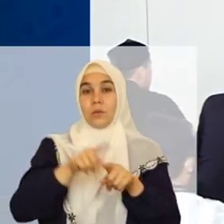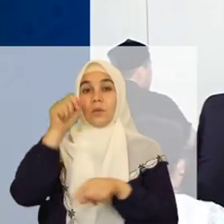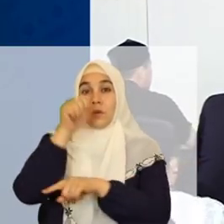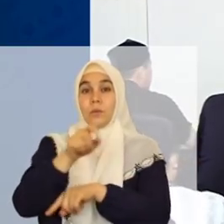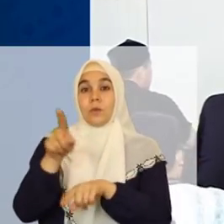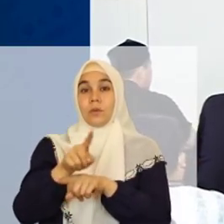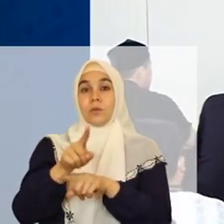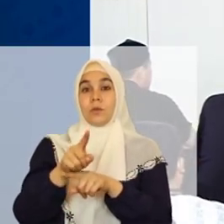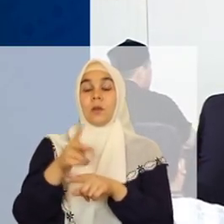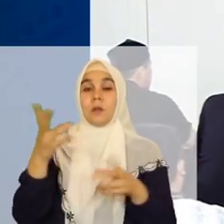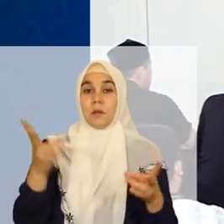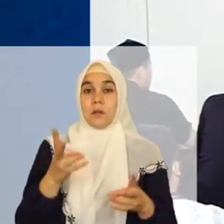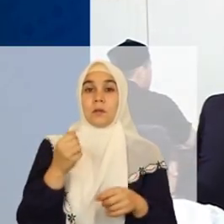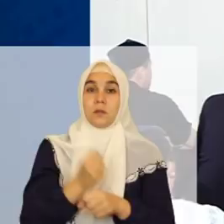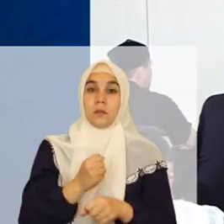lekin hajda alohida.